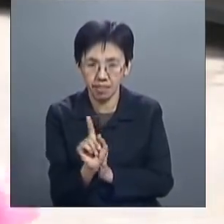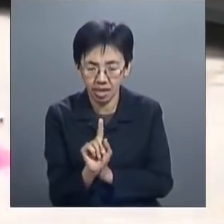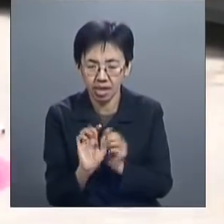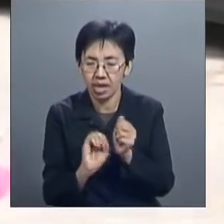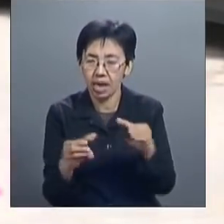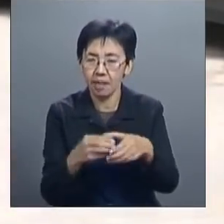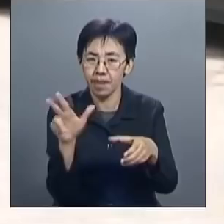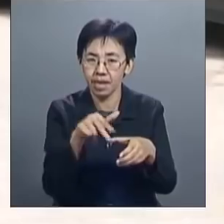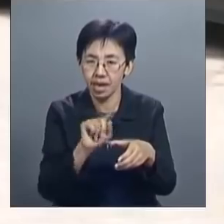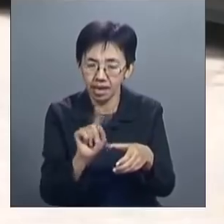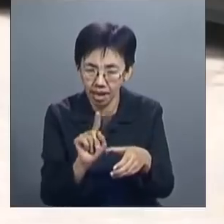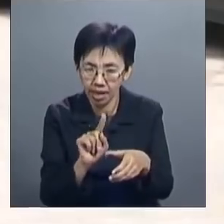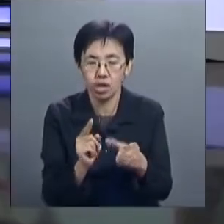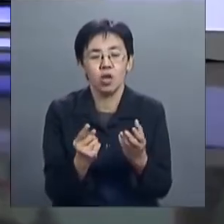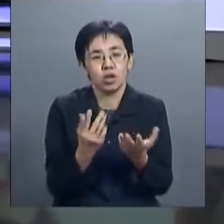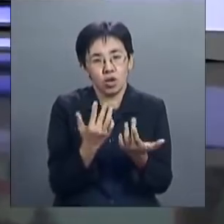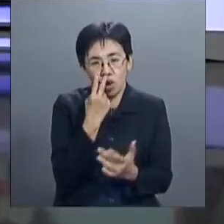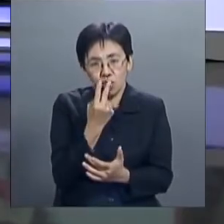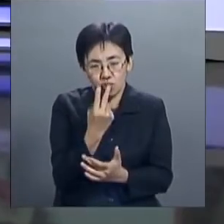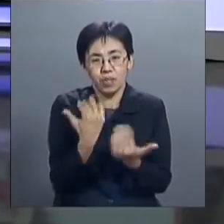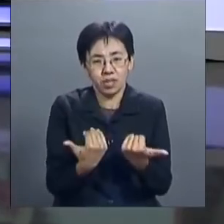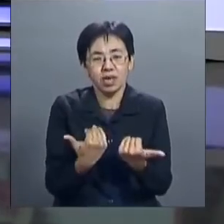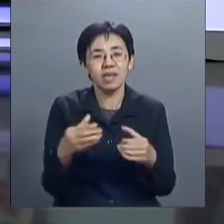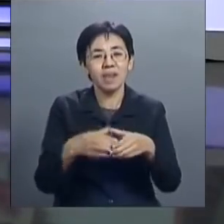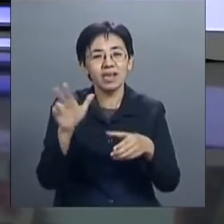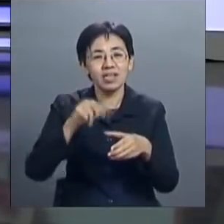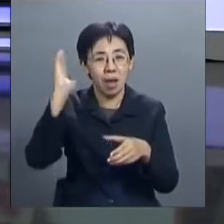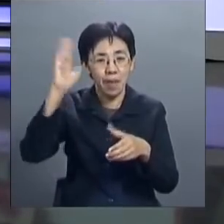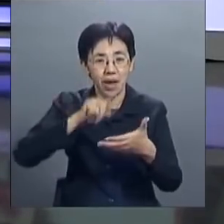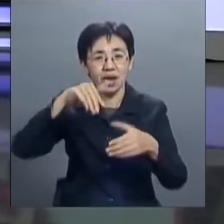ชาติที่อยู่ระหว่างการหาเสียงเลือกตั้งด้วยค่ะ ขอบคุณคุณยานีค่ะทุกอย่าง